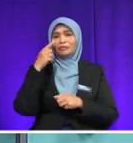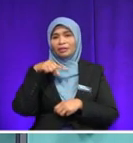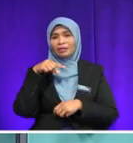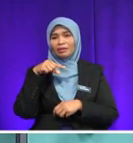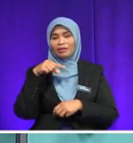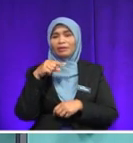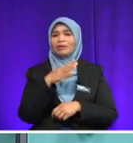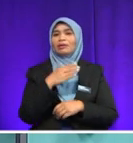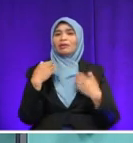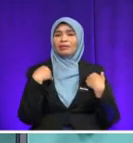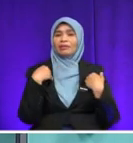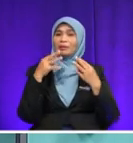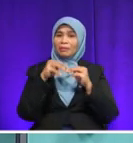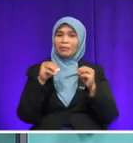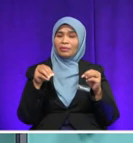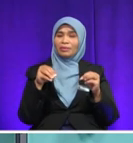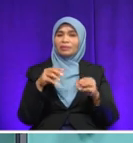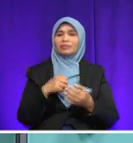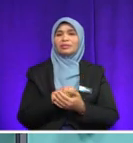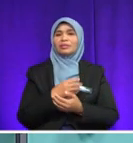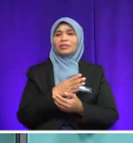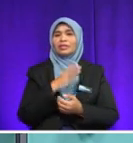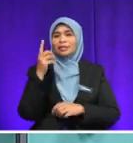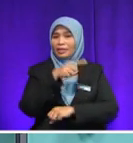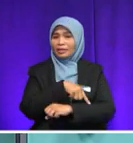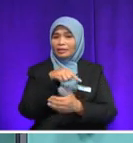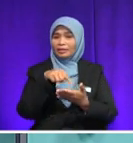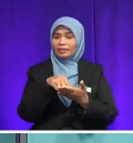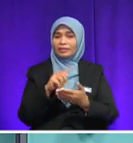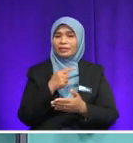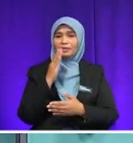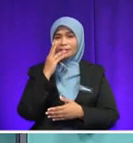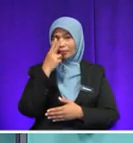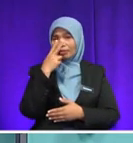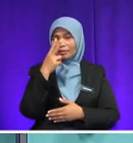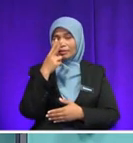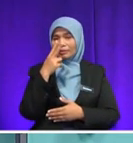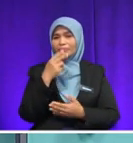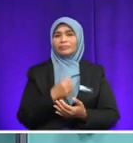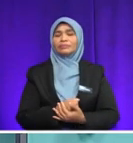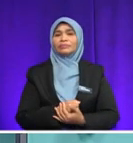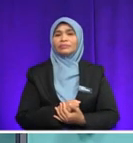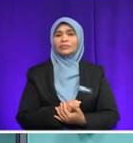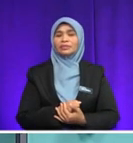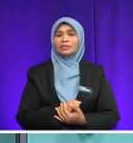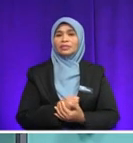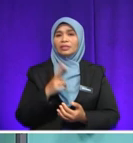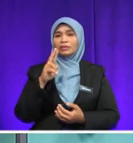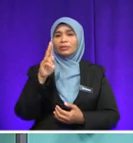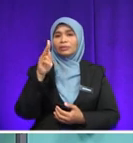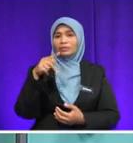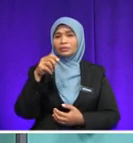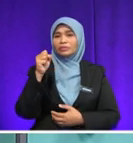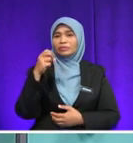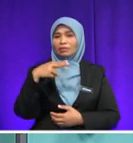di studio dan juga berada di rumah jadi hari ini Oke kita tengok pula ya Allah Subhanahu